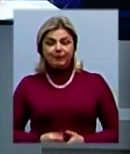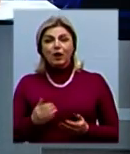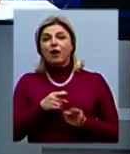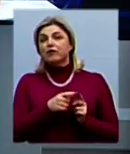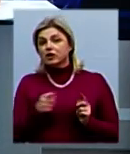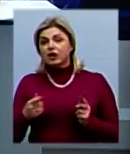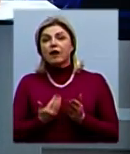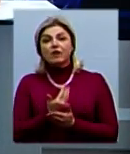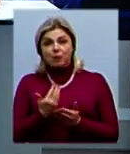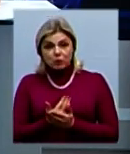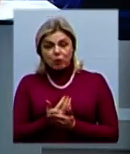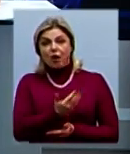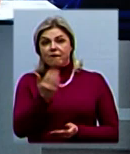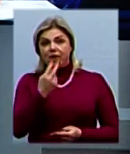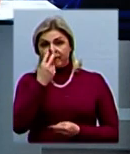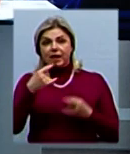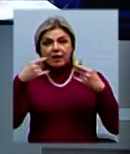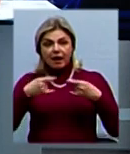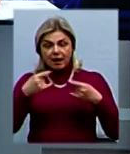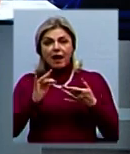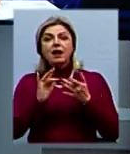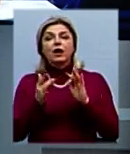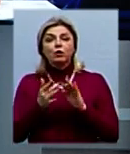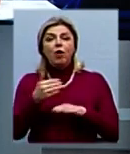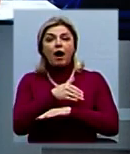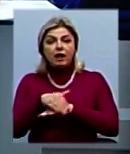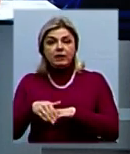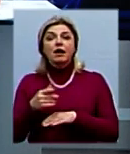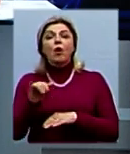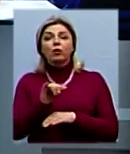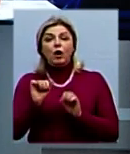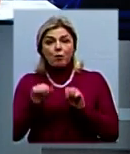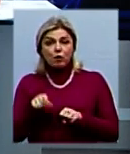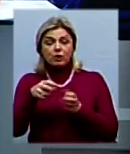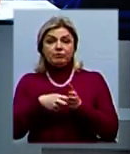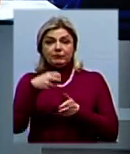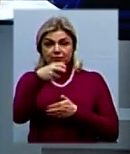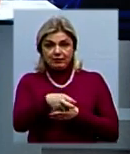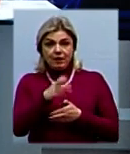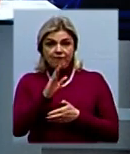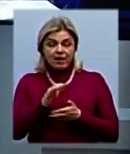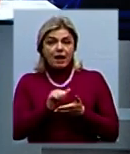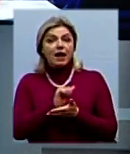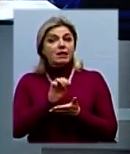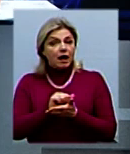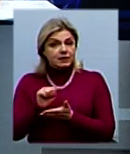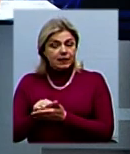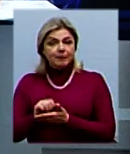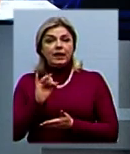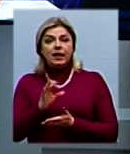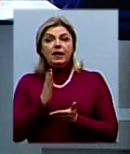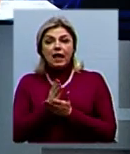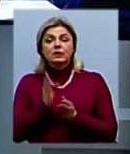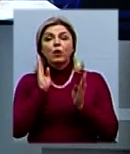Протягом випуску на екрані ви бачитимете нашу електронну адресу, за якою можете надсилати листи до редакції. Також вказані посилання